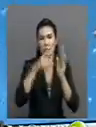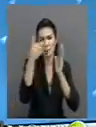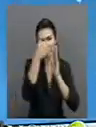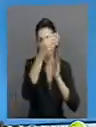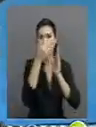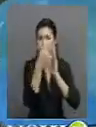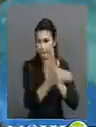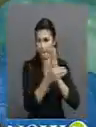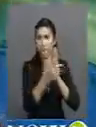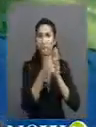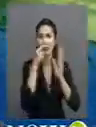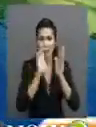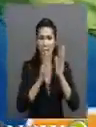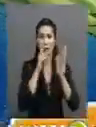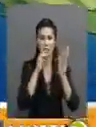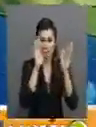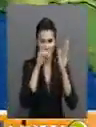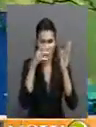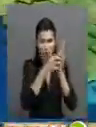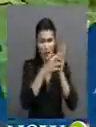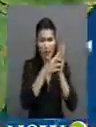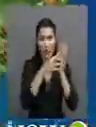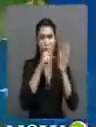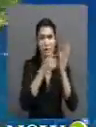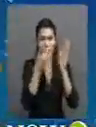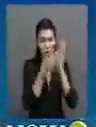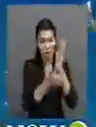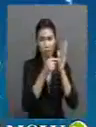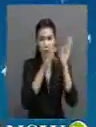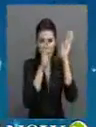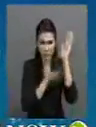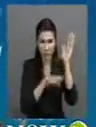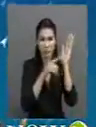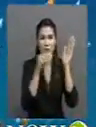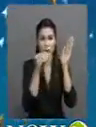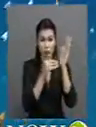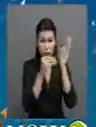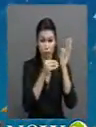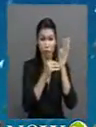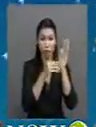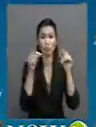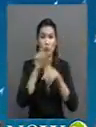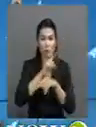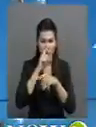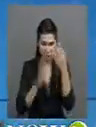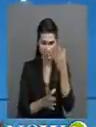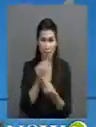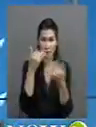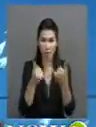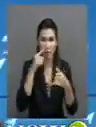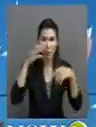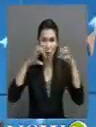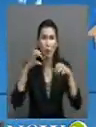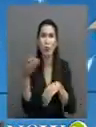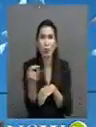คเหนือภาคอีสานนะครับส่วนบริเวณของพื้นที่ภาคกลางภาคตะวันออกรวมถึงภาคใต้กรุงเทพมหานครในช่วงของสัปดาห์นี้ฝนลด